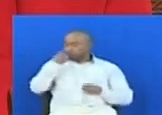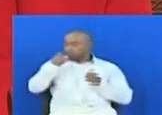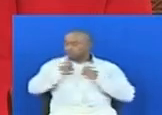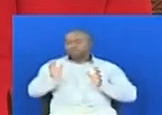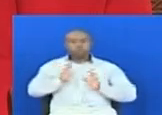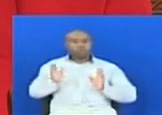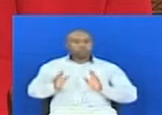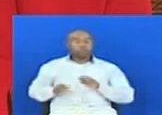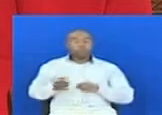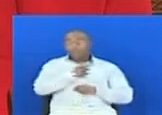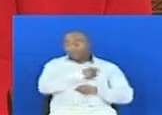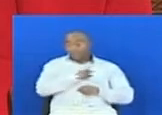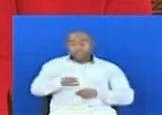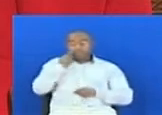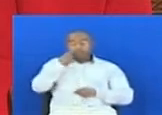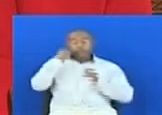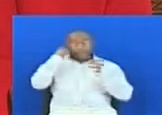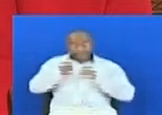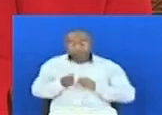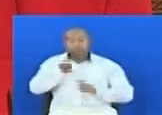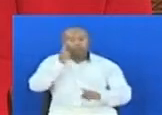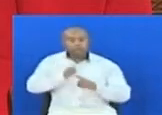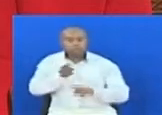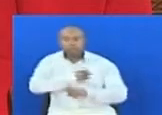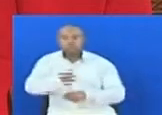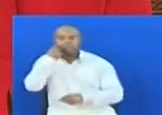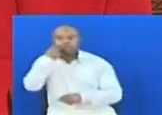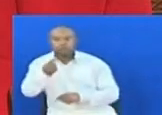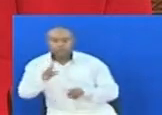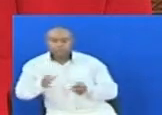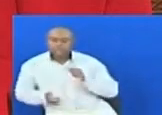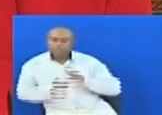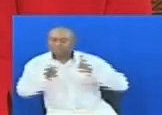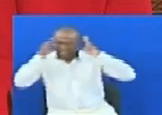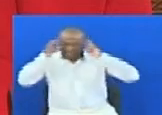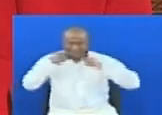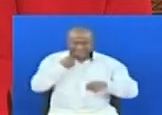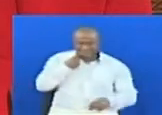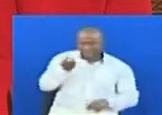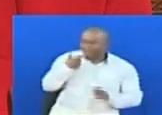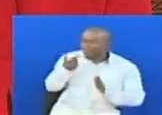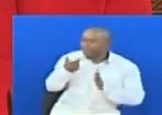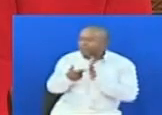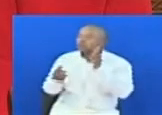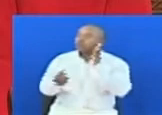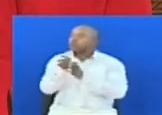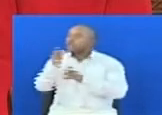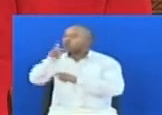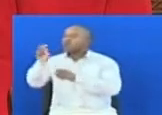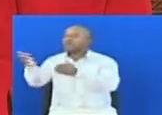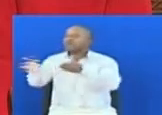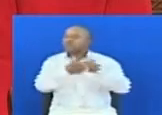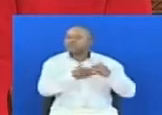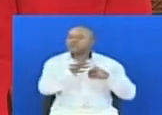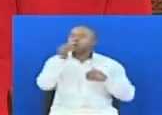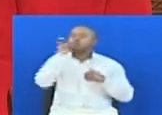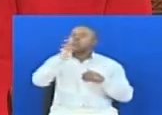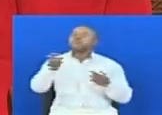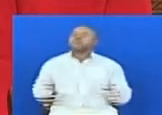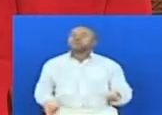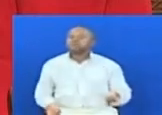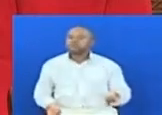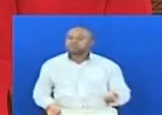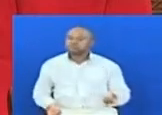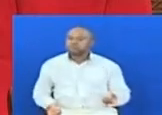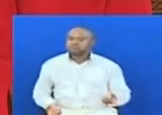alikuwa anaiona na hatari alikuwa anaiona, lakini aliona asimame imara na atoe uongozi na uongozi